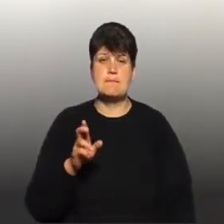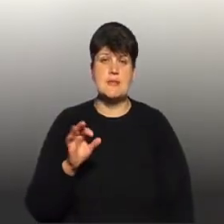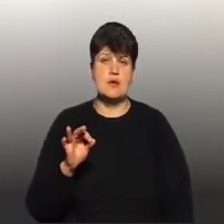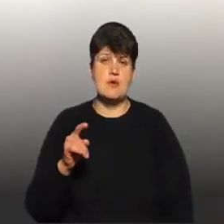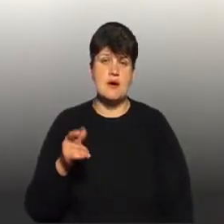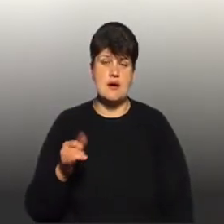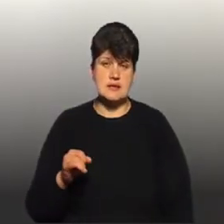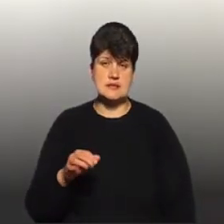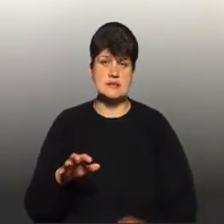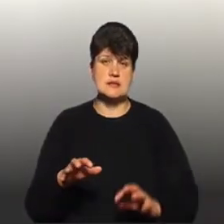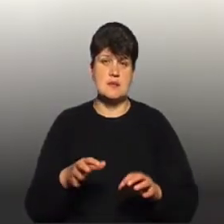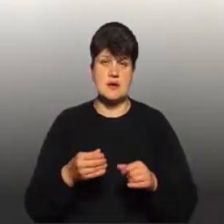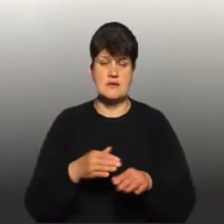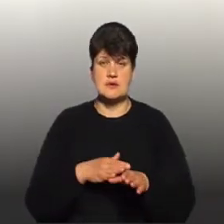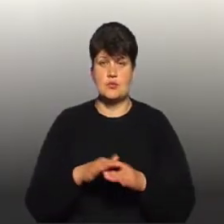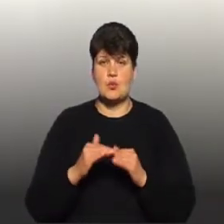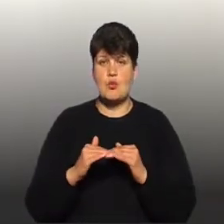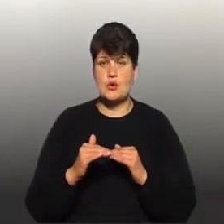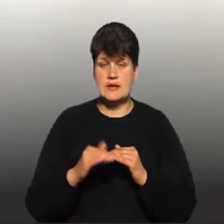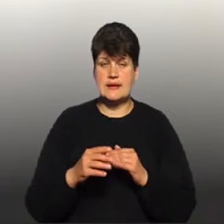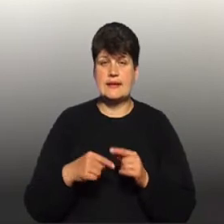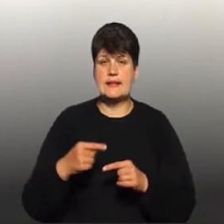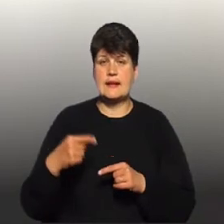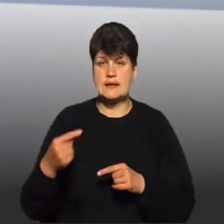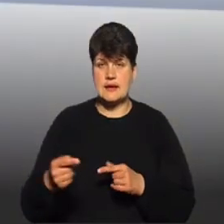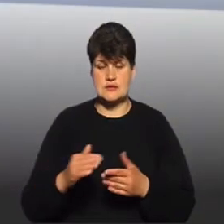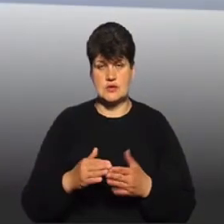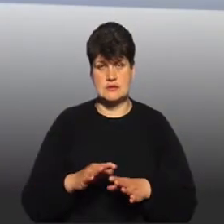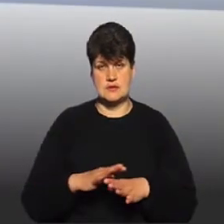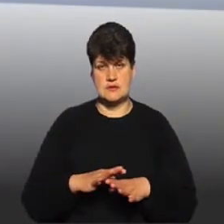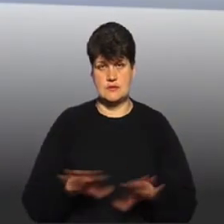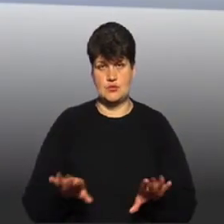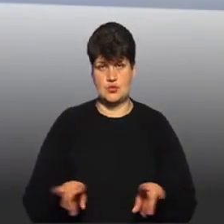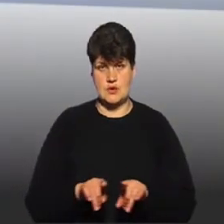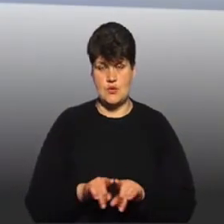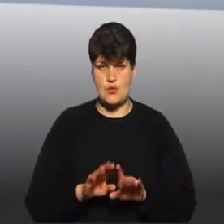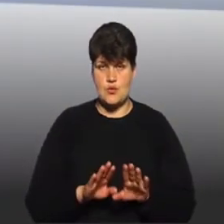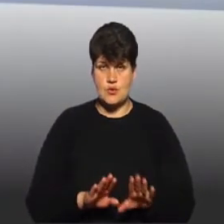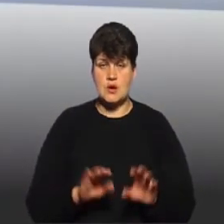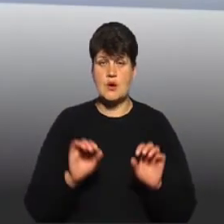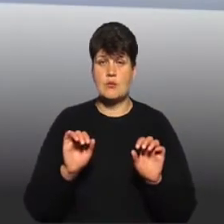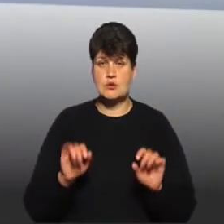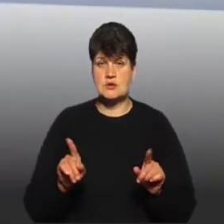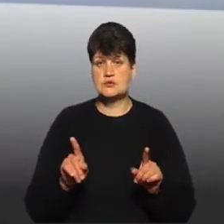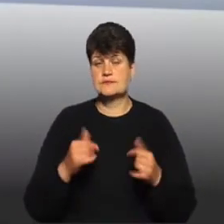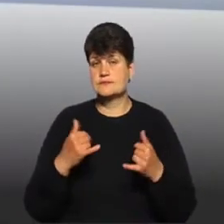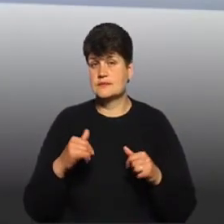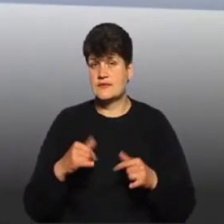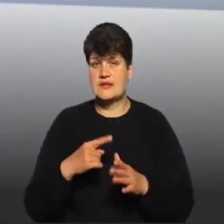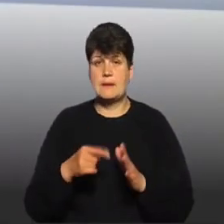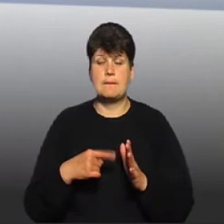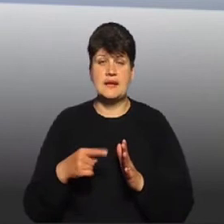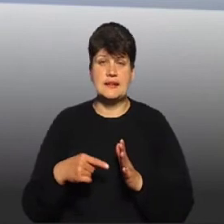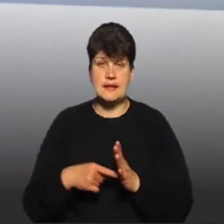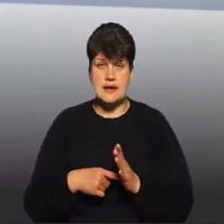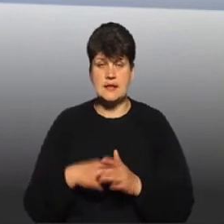з полігону і надалі такої ситуації не виникало. Можливо, дещо кумедне для вас запитання, але от така думка в